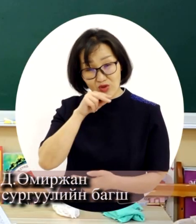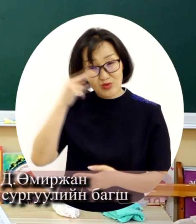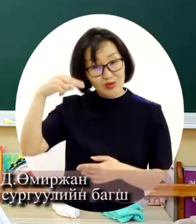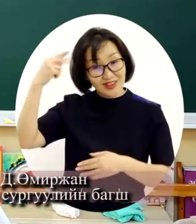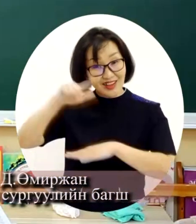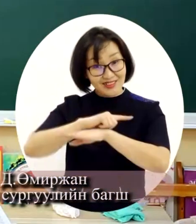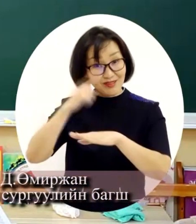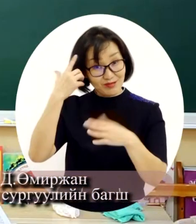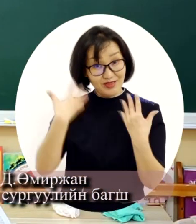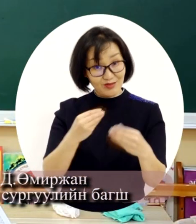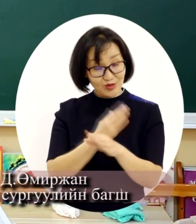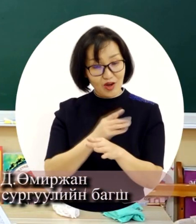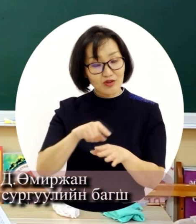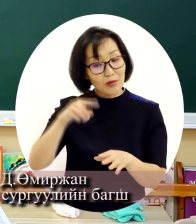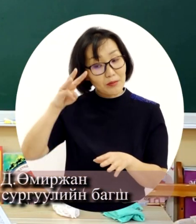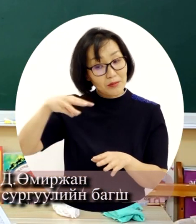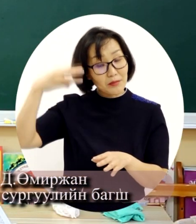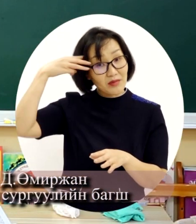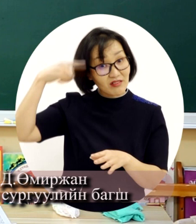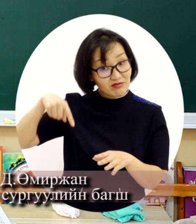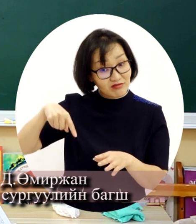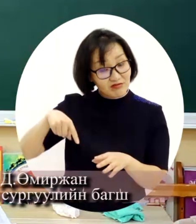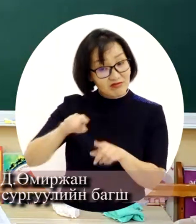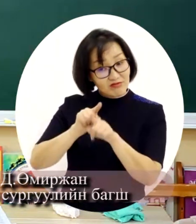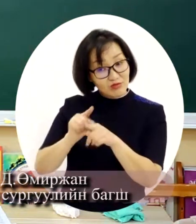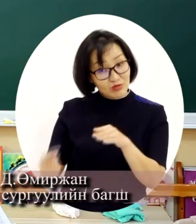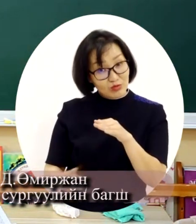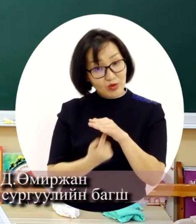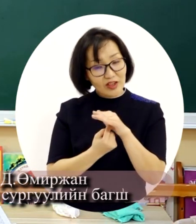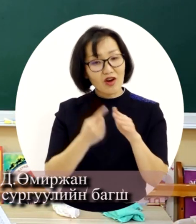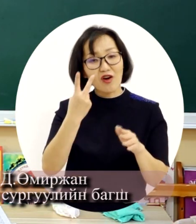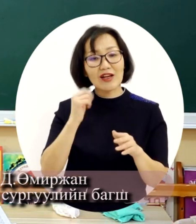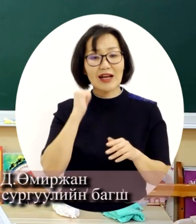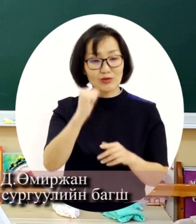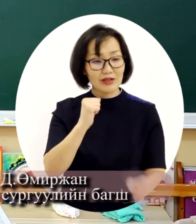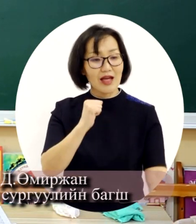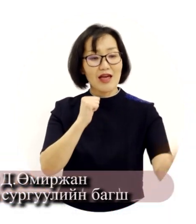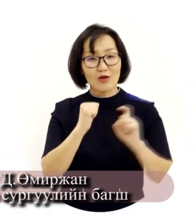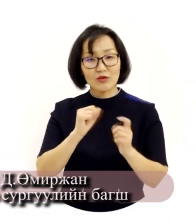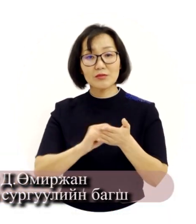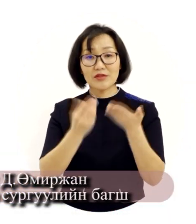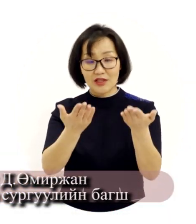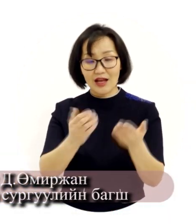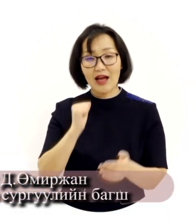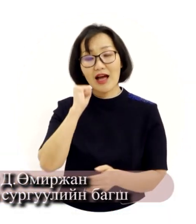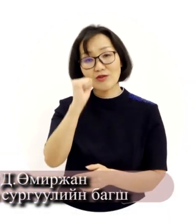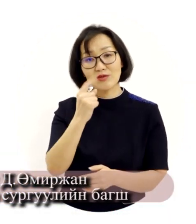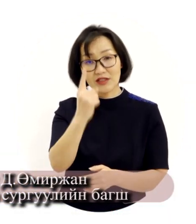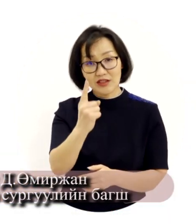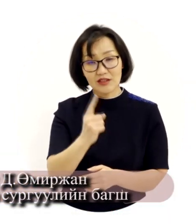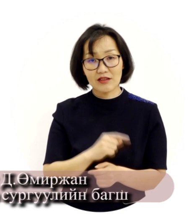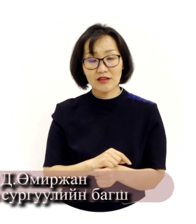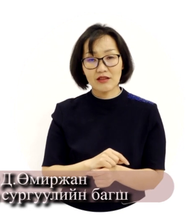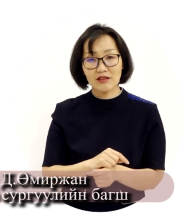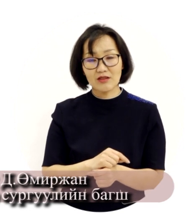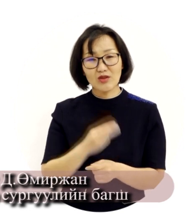Тарихи ескерткіш заттардан тарихымызды біліп алдық. Білімімізге сүйене отырып, сендер екі сұраққа жауап беріңдер. Бірінші сұрақ.